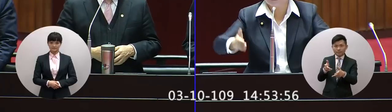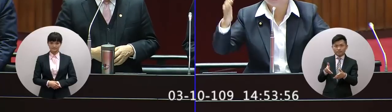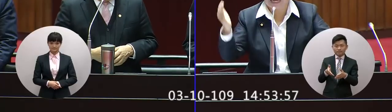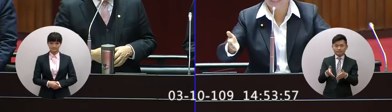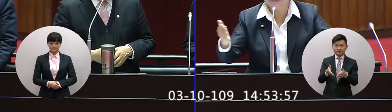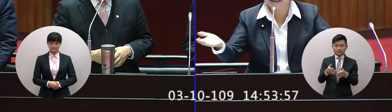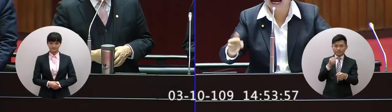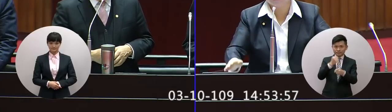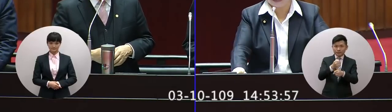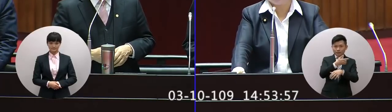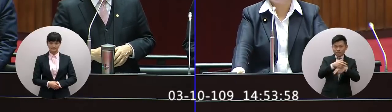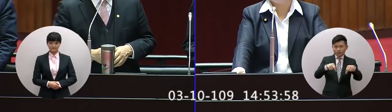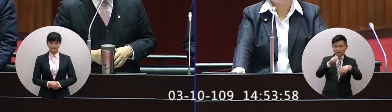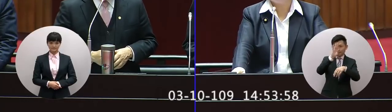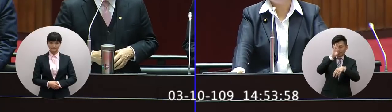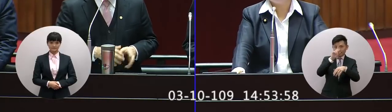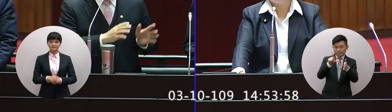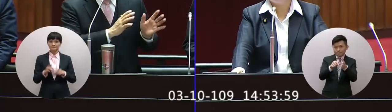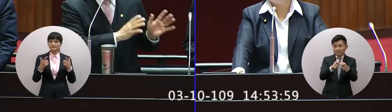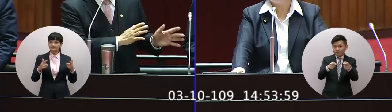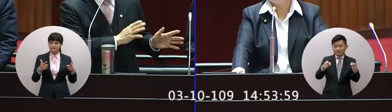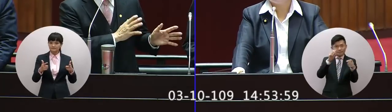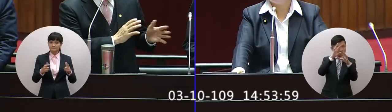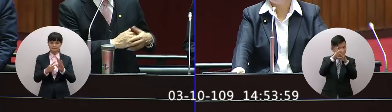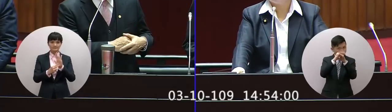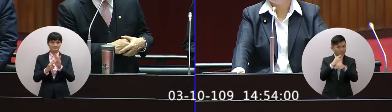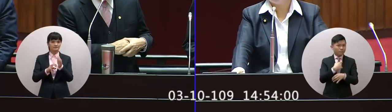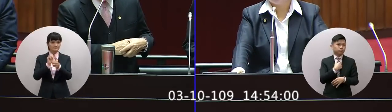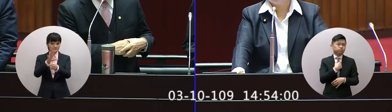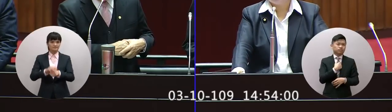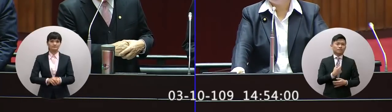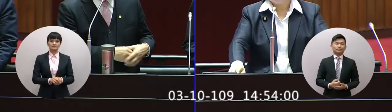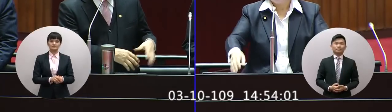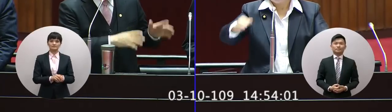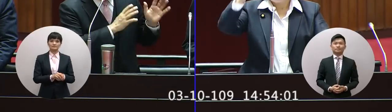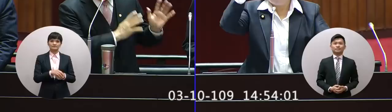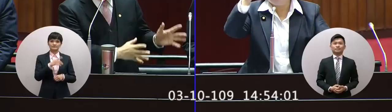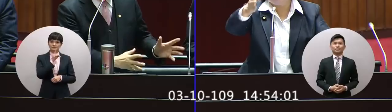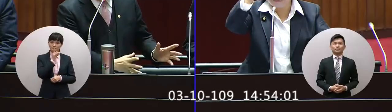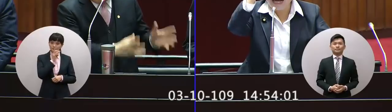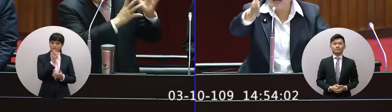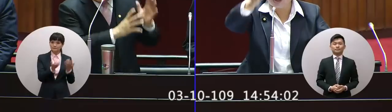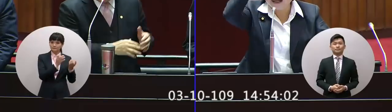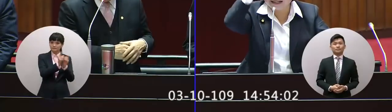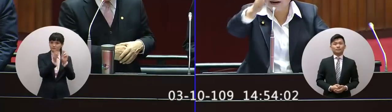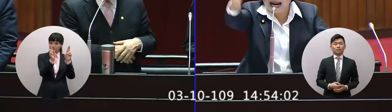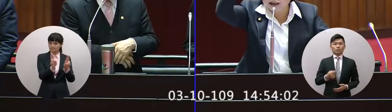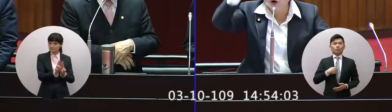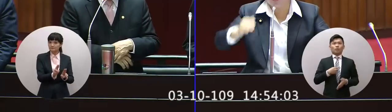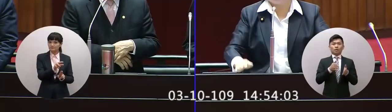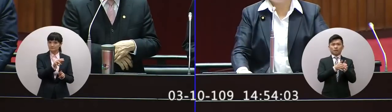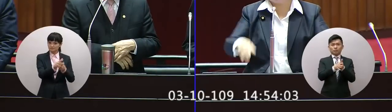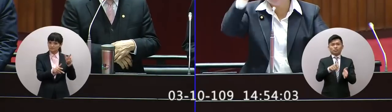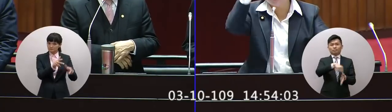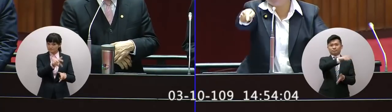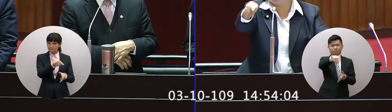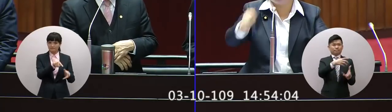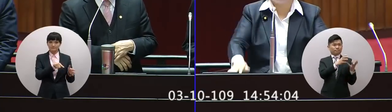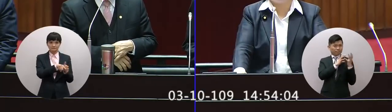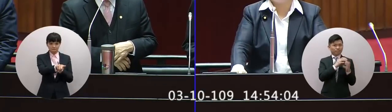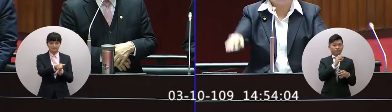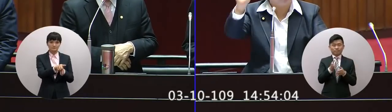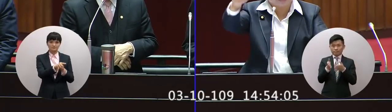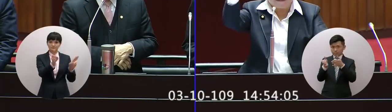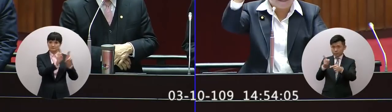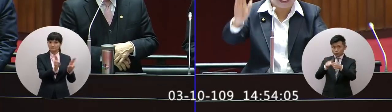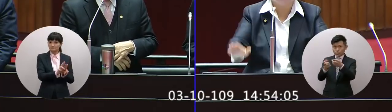流行病长期调查。 不是，中火不是医学机构啦，中火是 发电。本席要求你们来做。针对